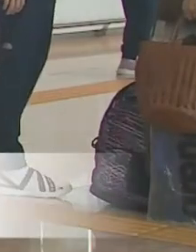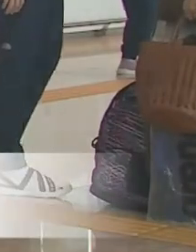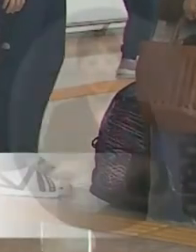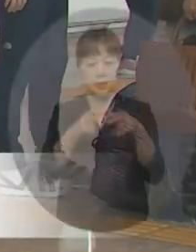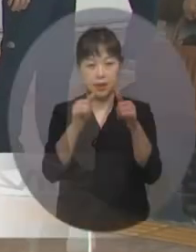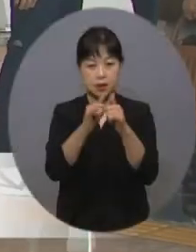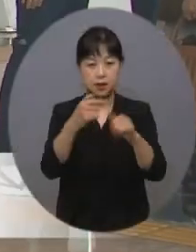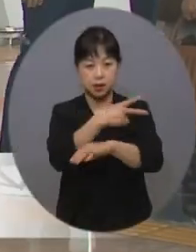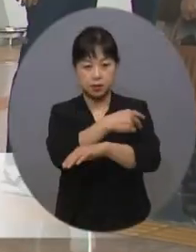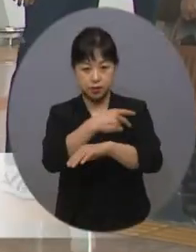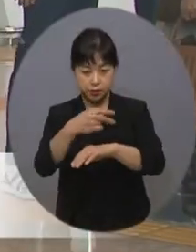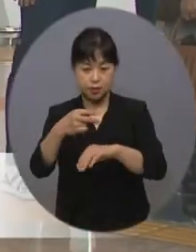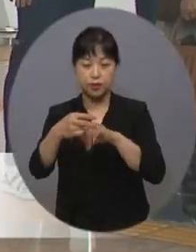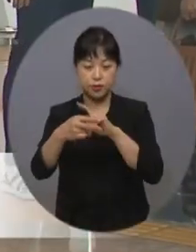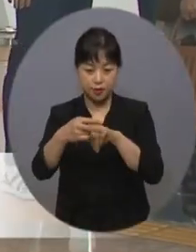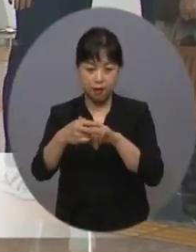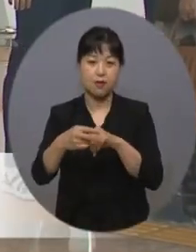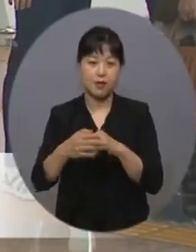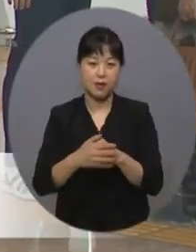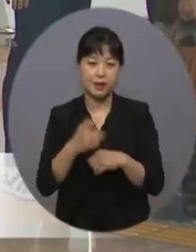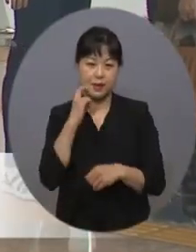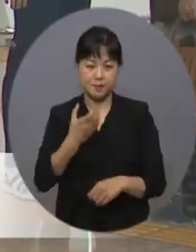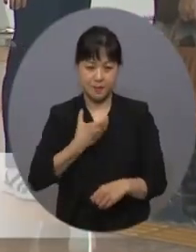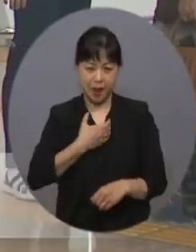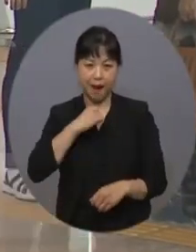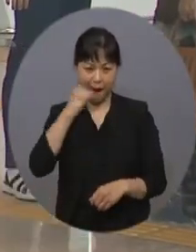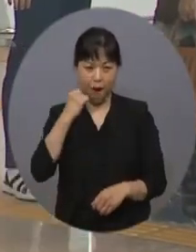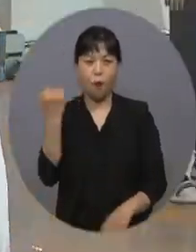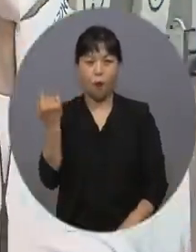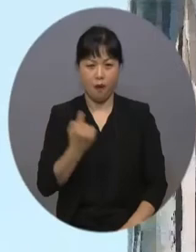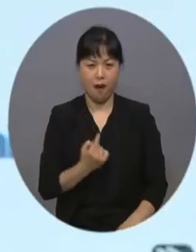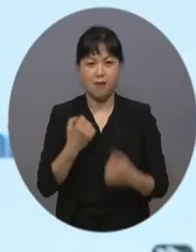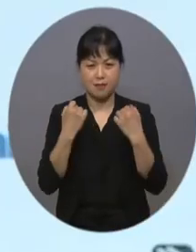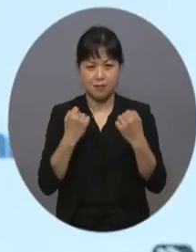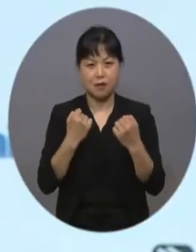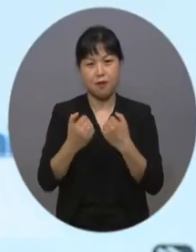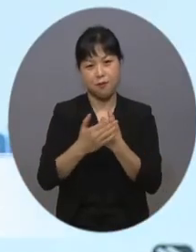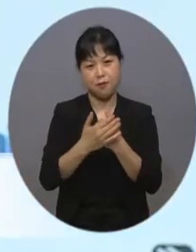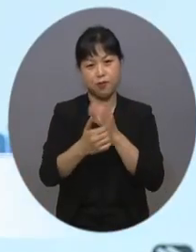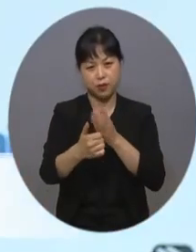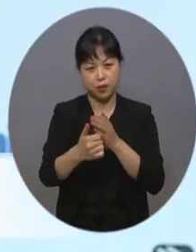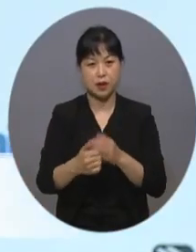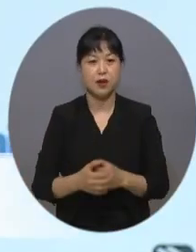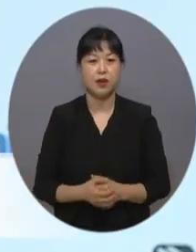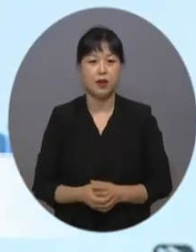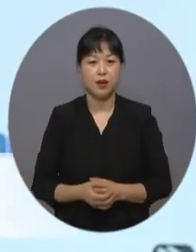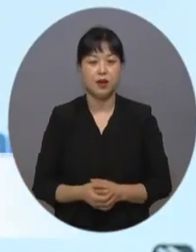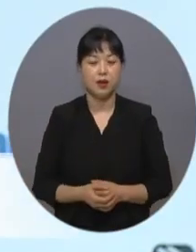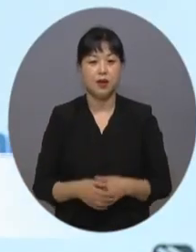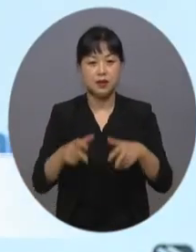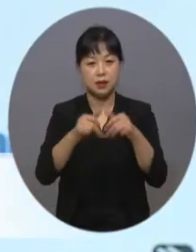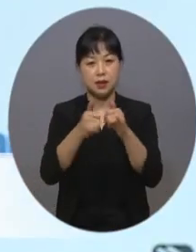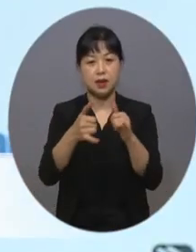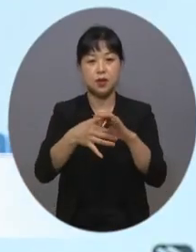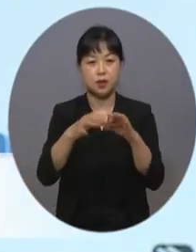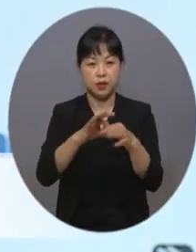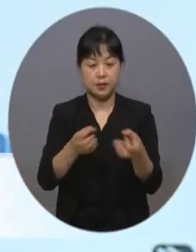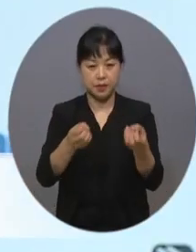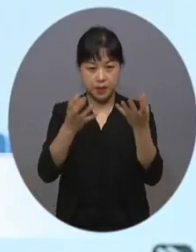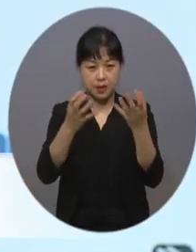장애인수영의 역사가 좀 뒤쳐서 돌아오겠습니다. 많이 응원해 주십시오. 저희 패럴림픽 경기